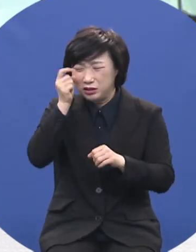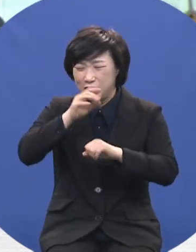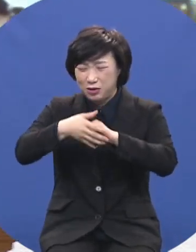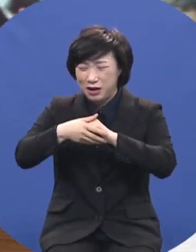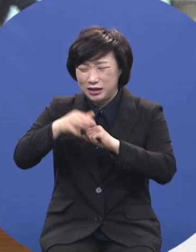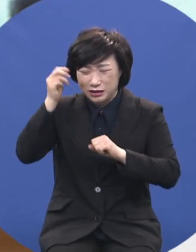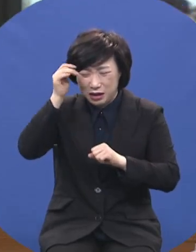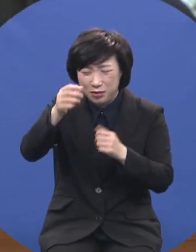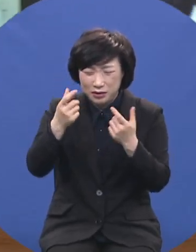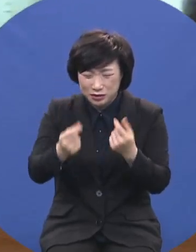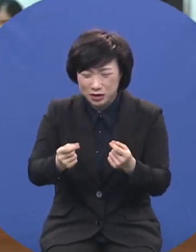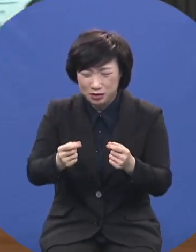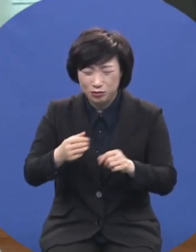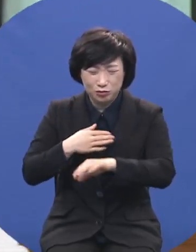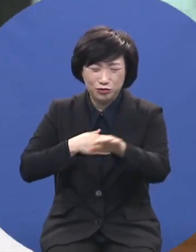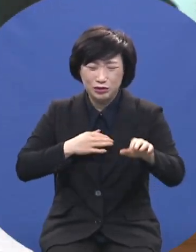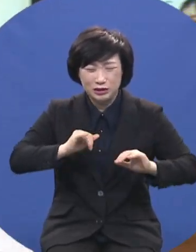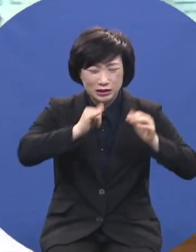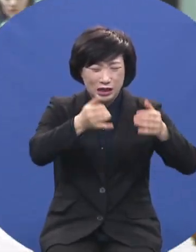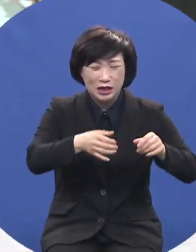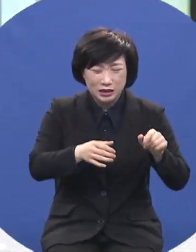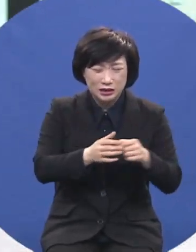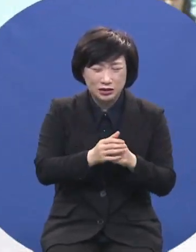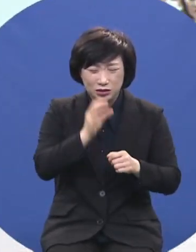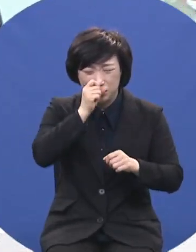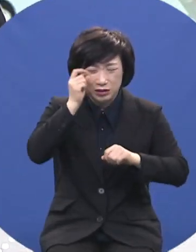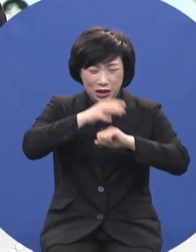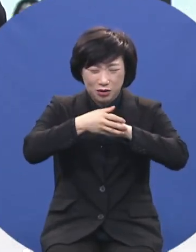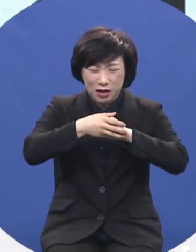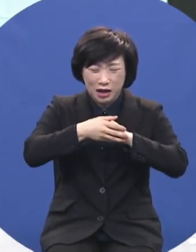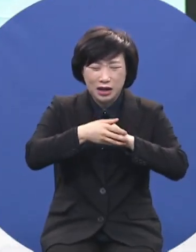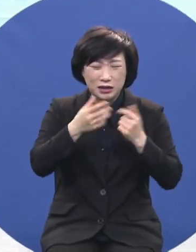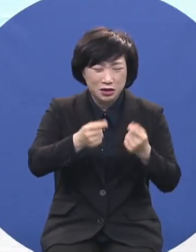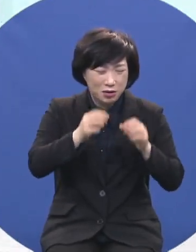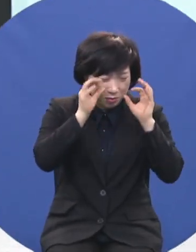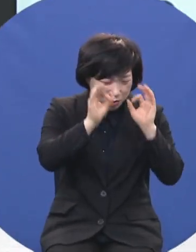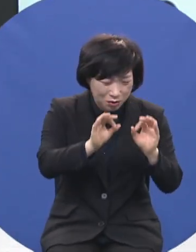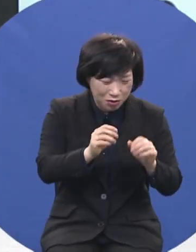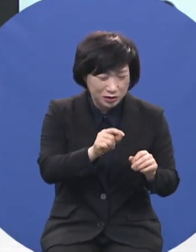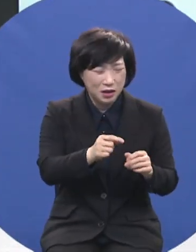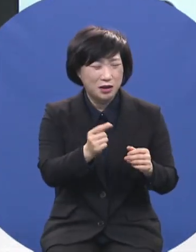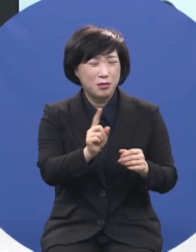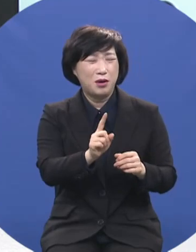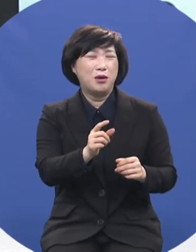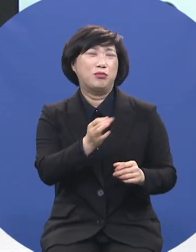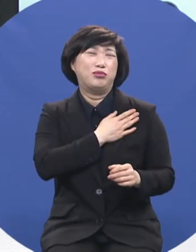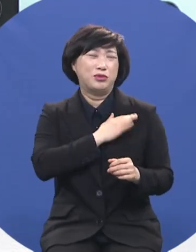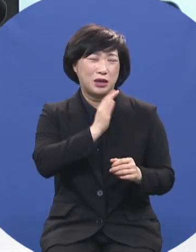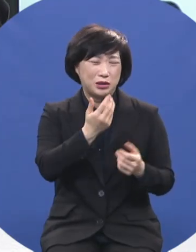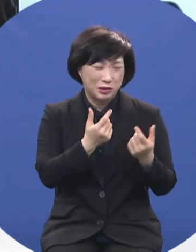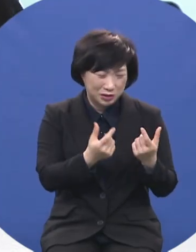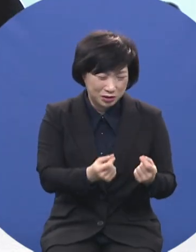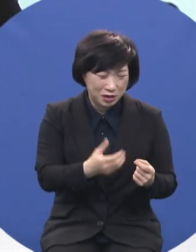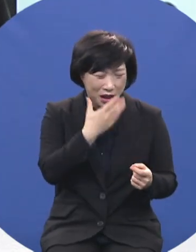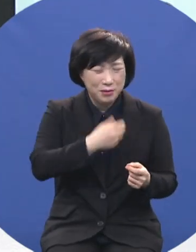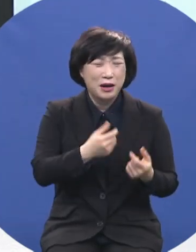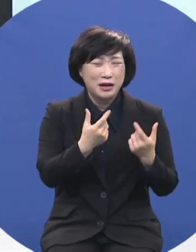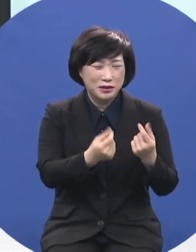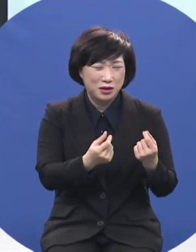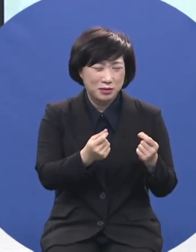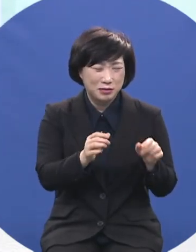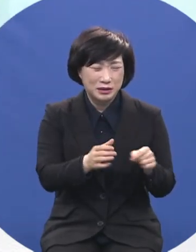열망하듯, 그렇게 세상을 선악과처럼 바라보면서 그것이 마치 부자 될 것처럼 행복할